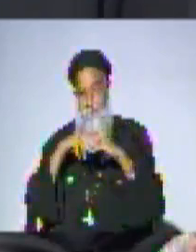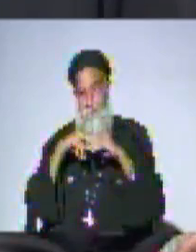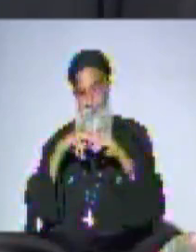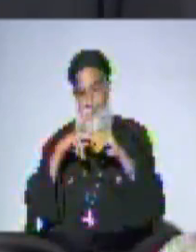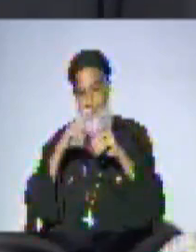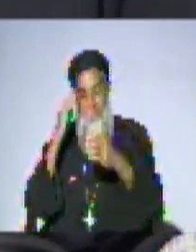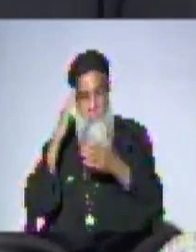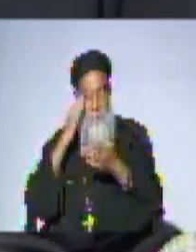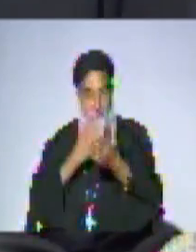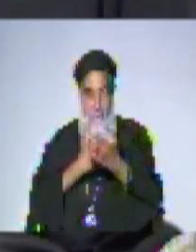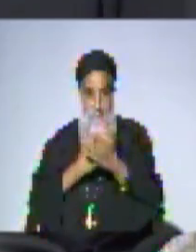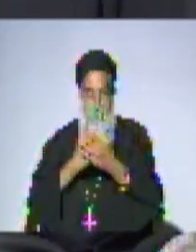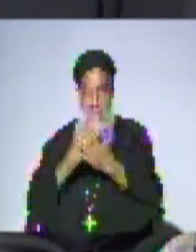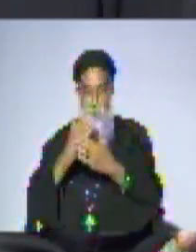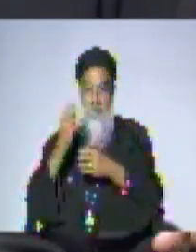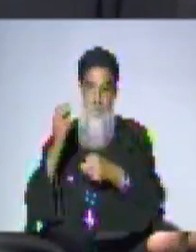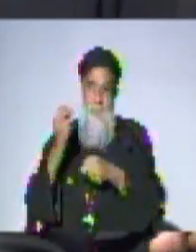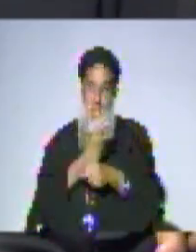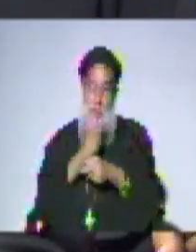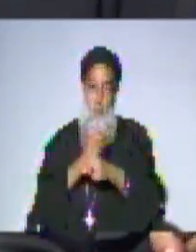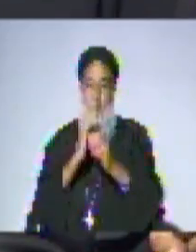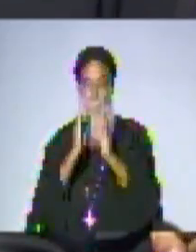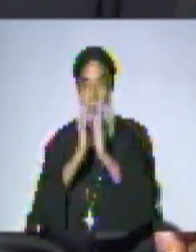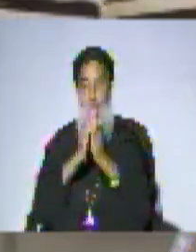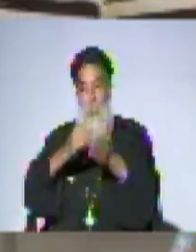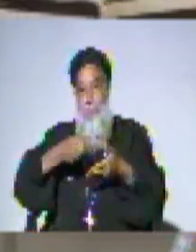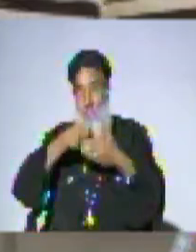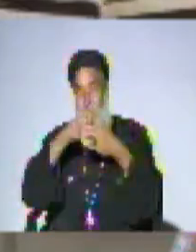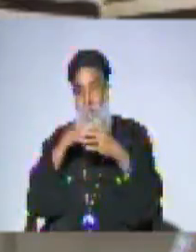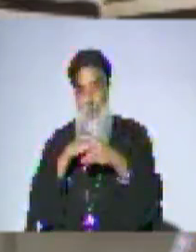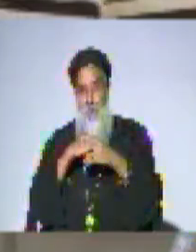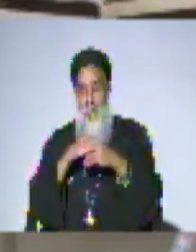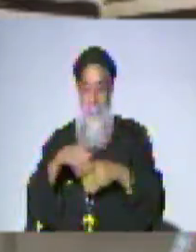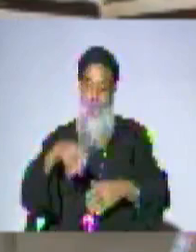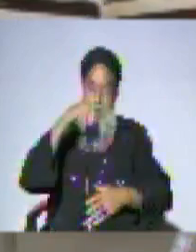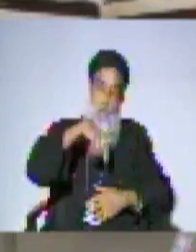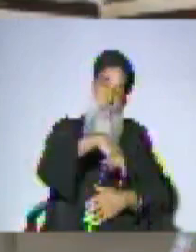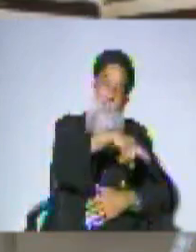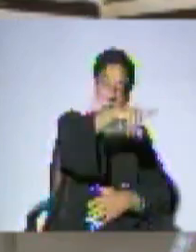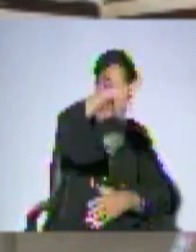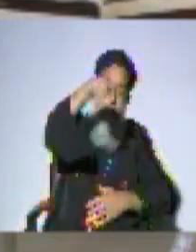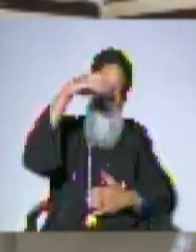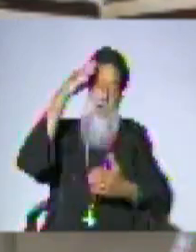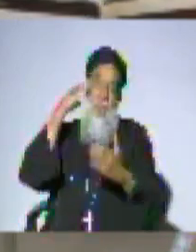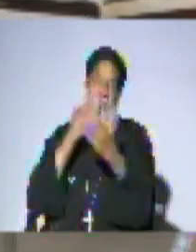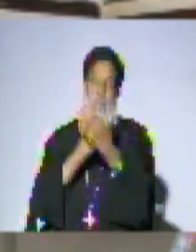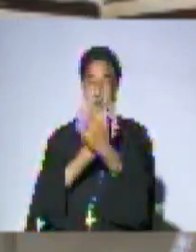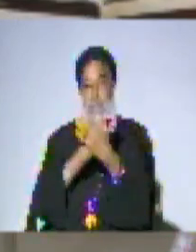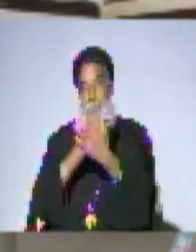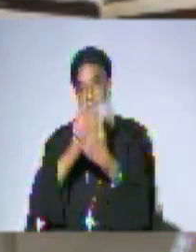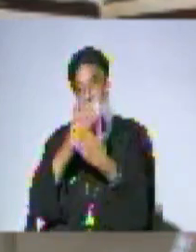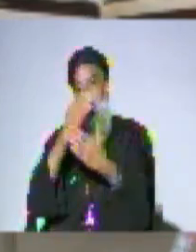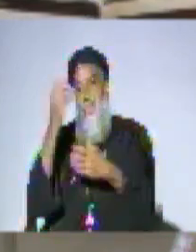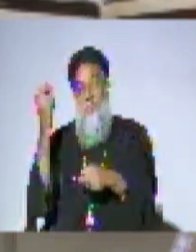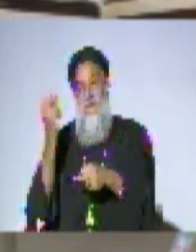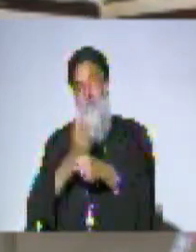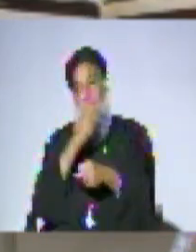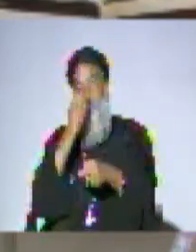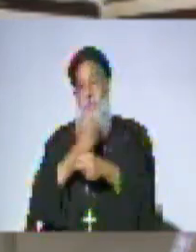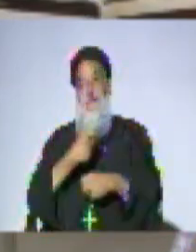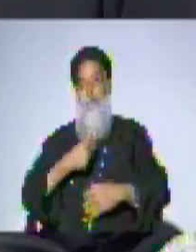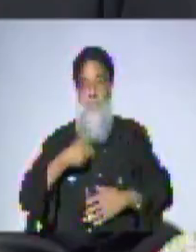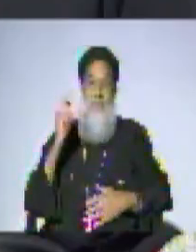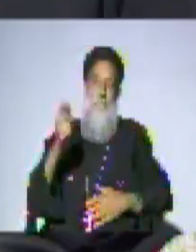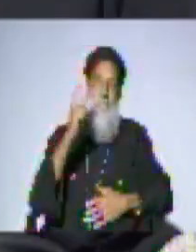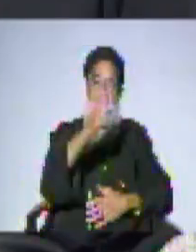والغفران الخطية بالتناول طبعا. يعطى عنا خلاصا وغفرانا للخطايا. نقول